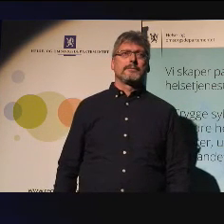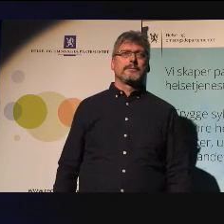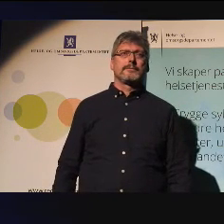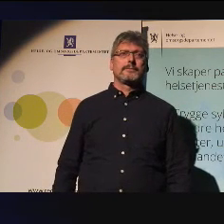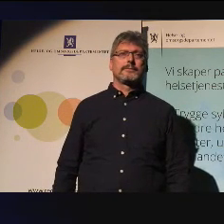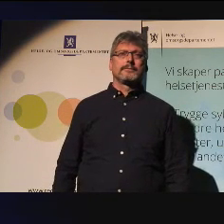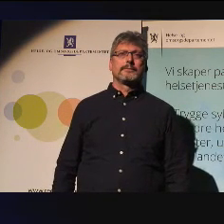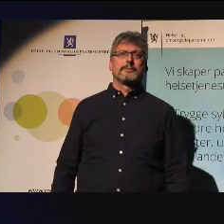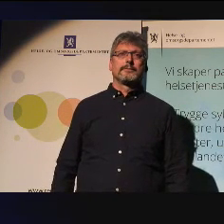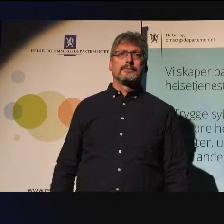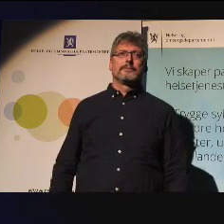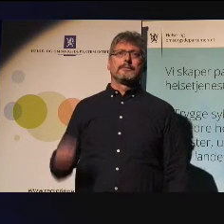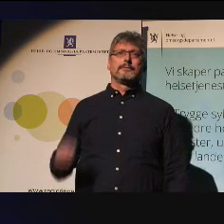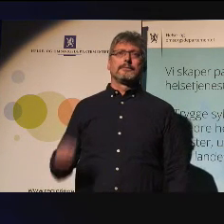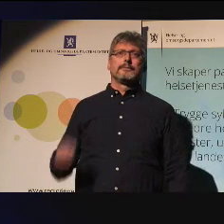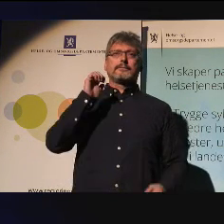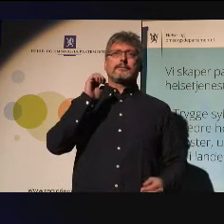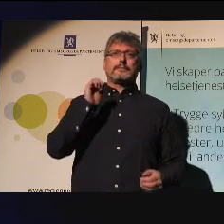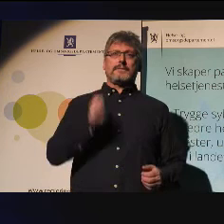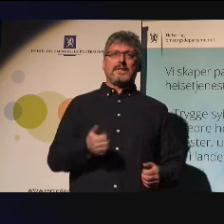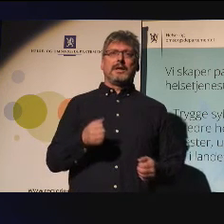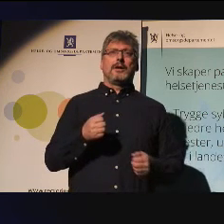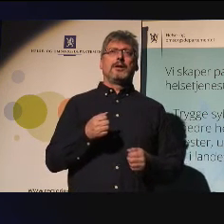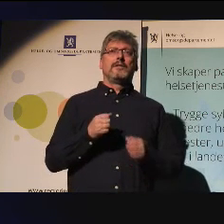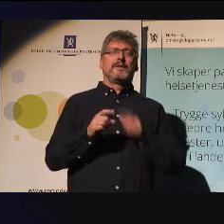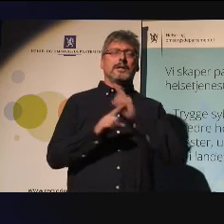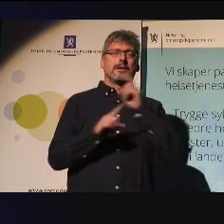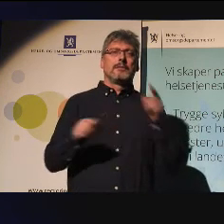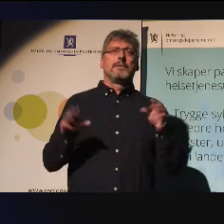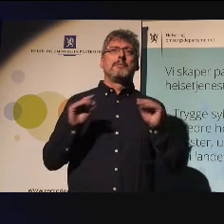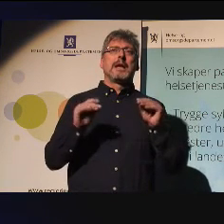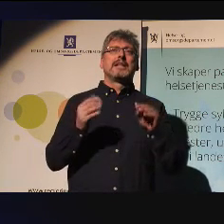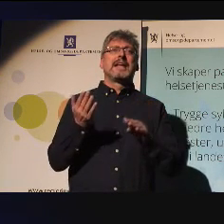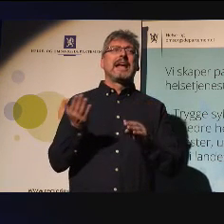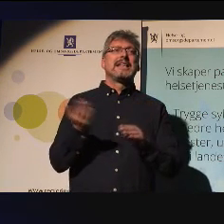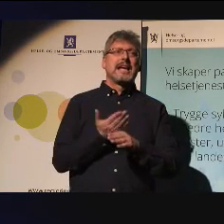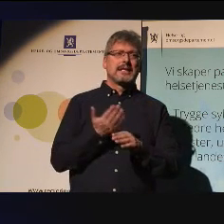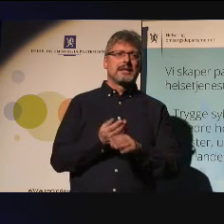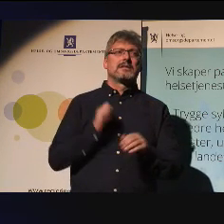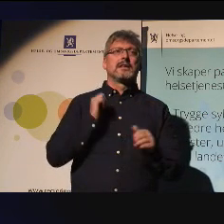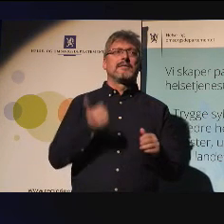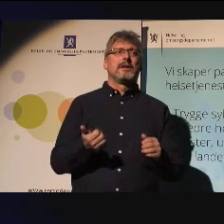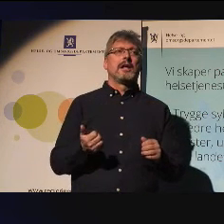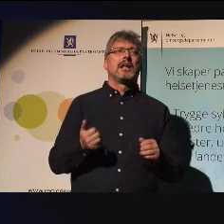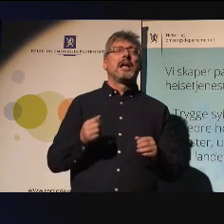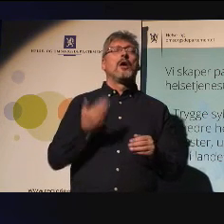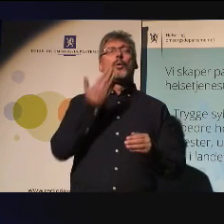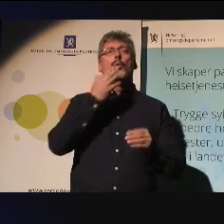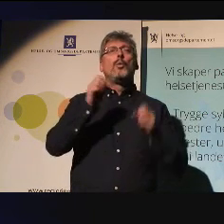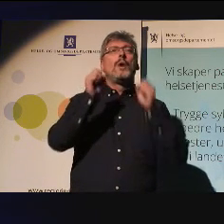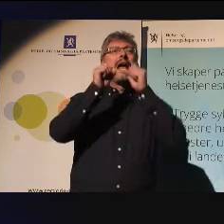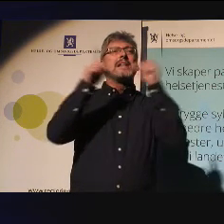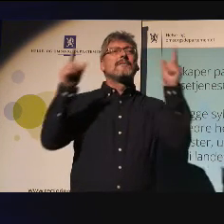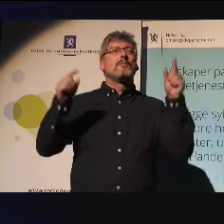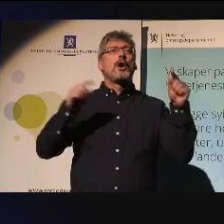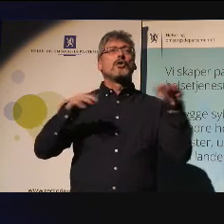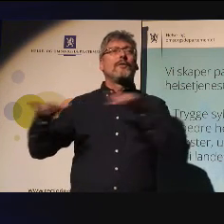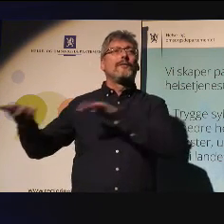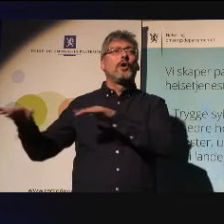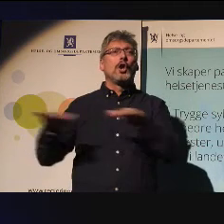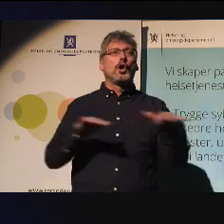Skal vi skape helhetlige tjenester, så er selvfølgelig god informasjonsflyt avgjørende. Det er derfor